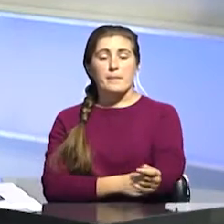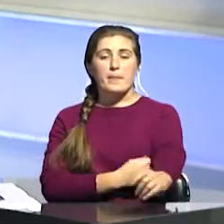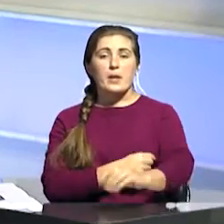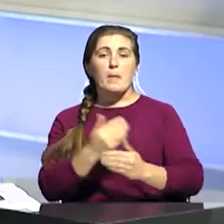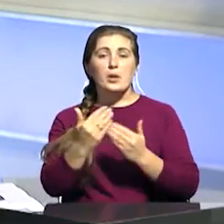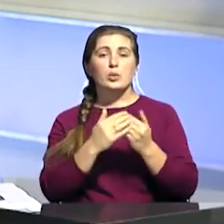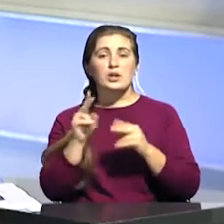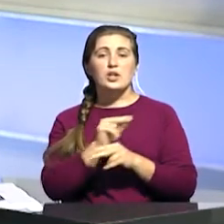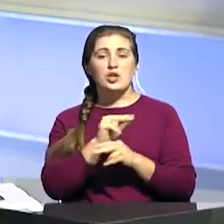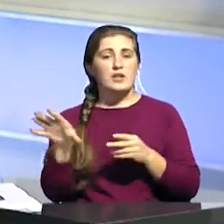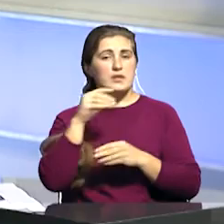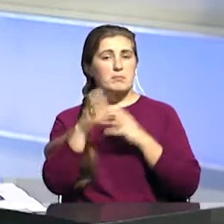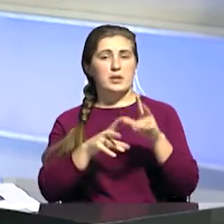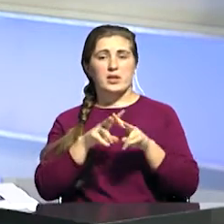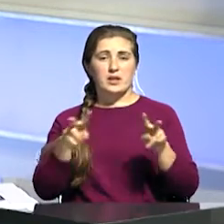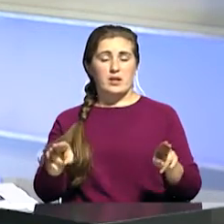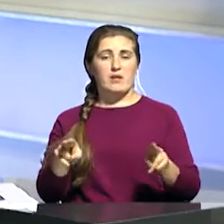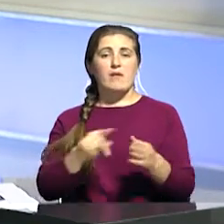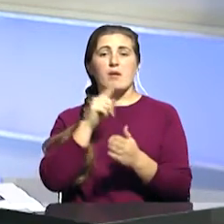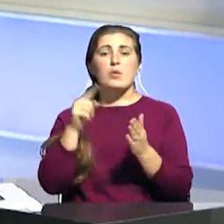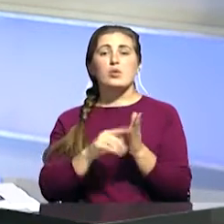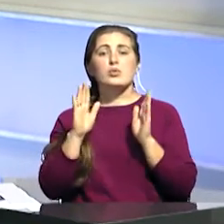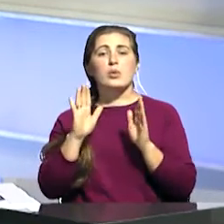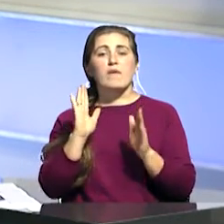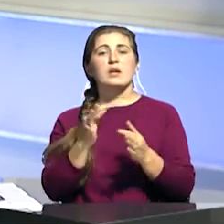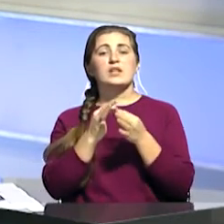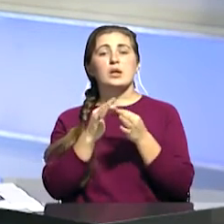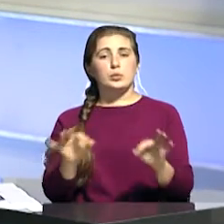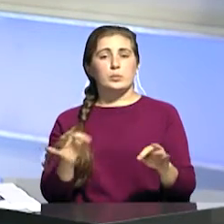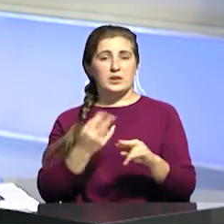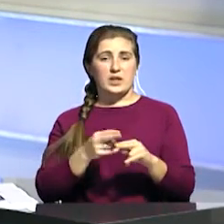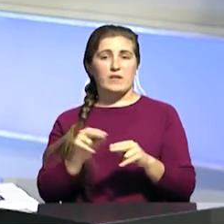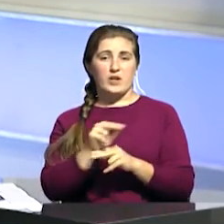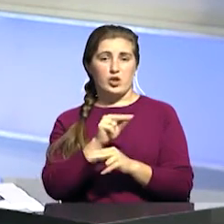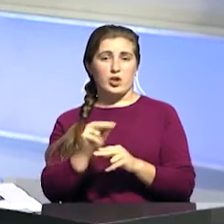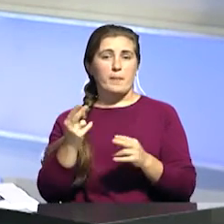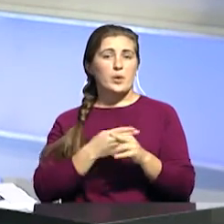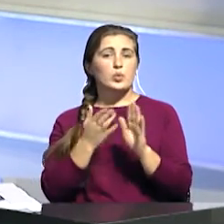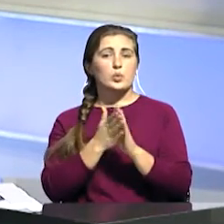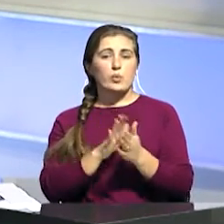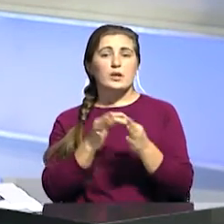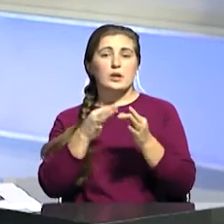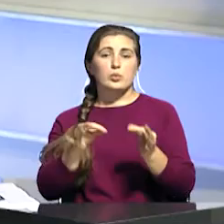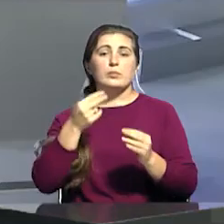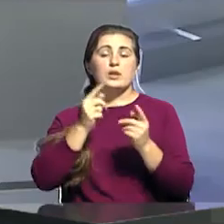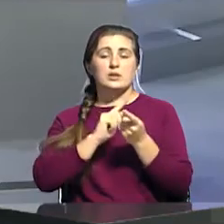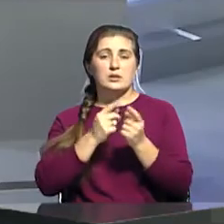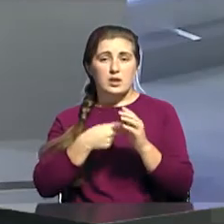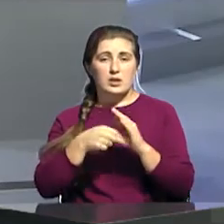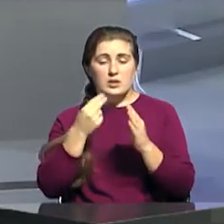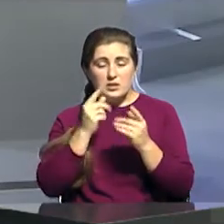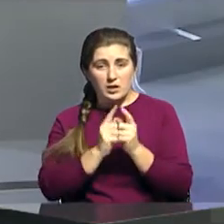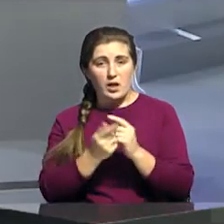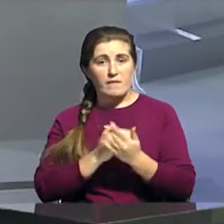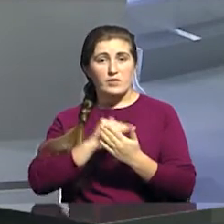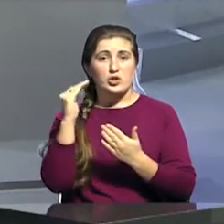он одинаковый. Вопрос стоит только в доступности этого лечения. Безусловно, доступность стала выше. Какие основные